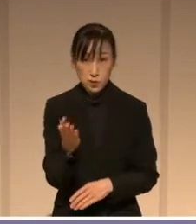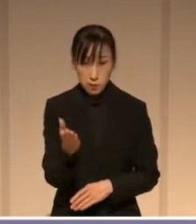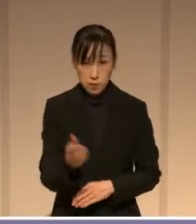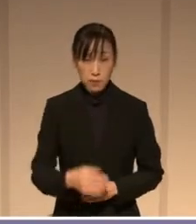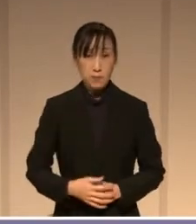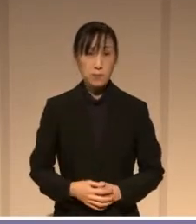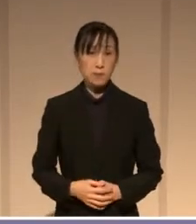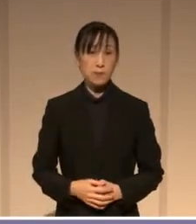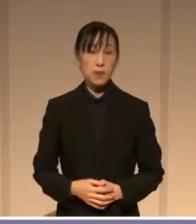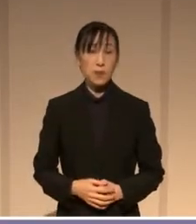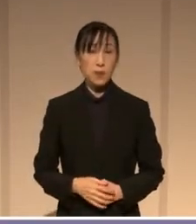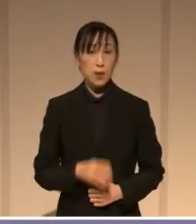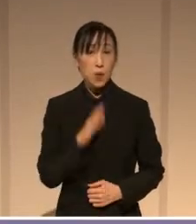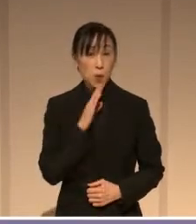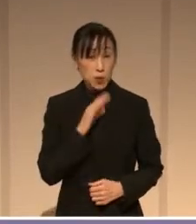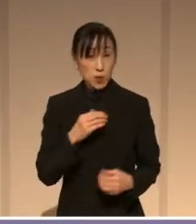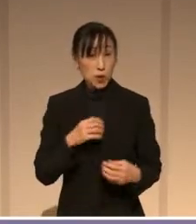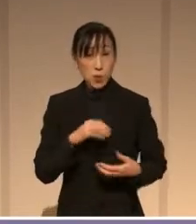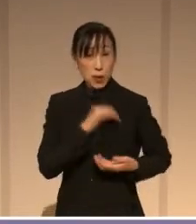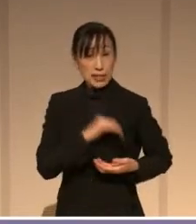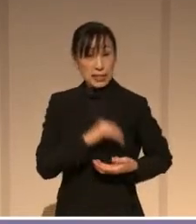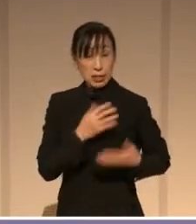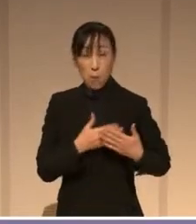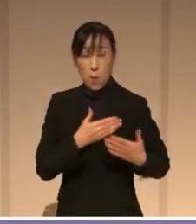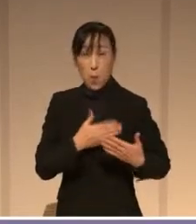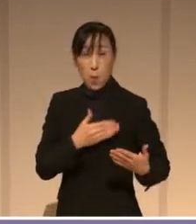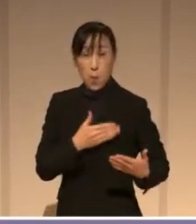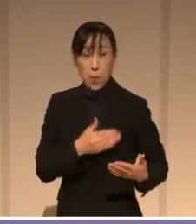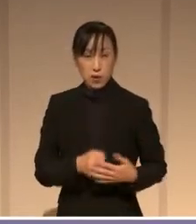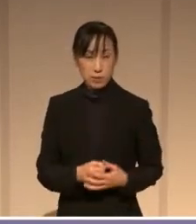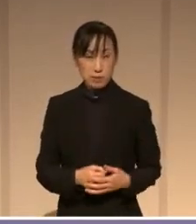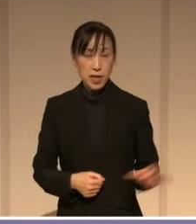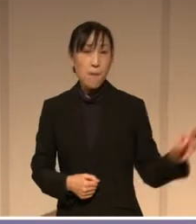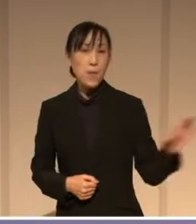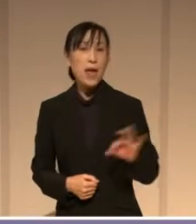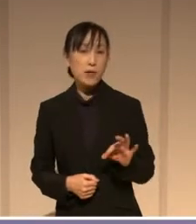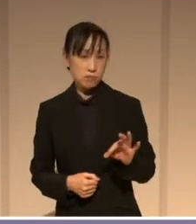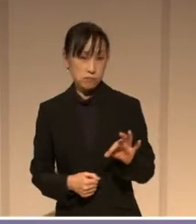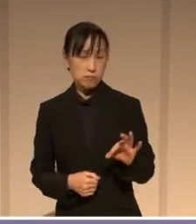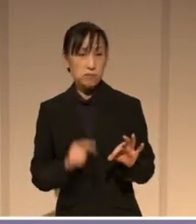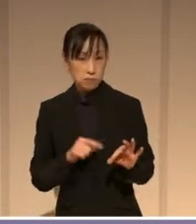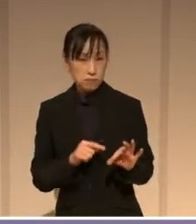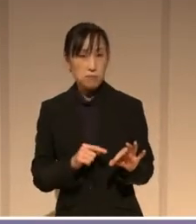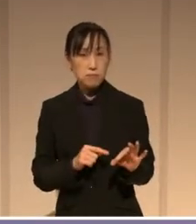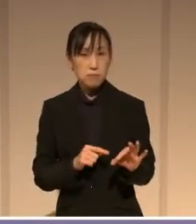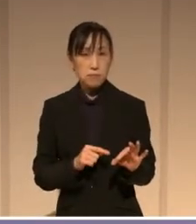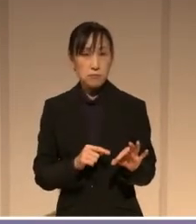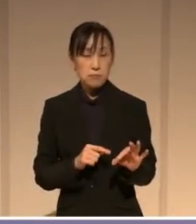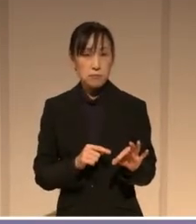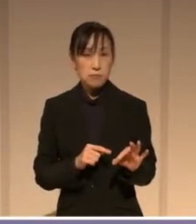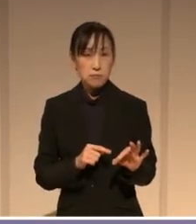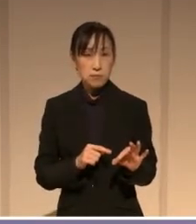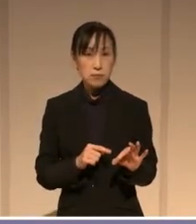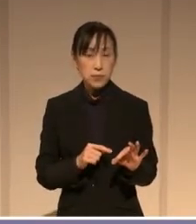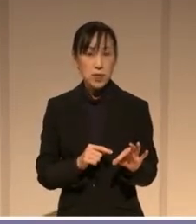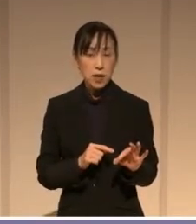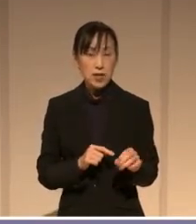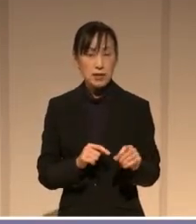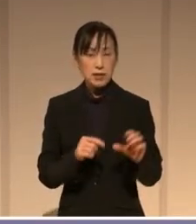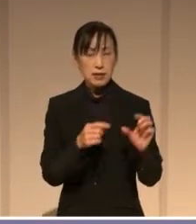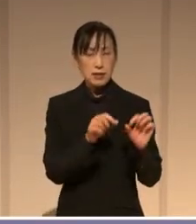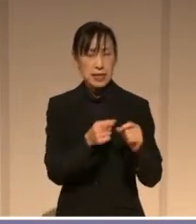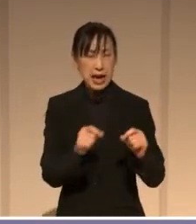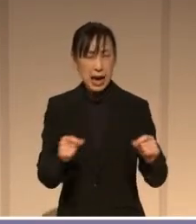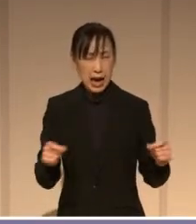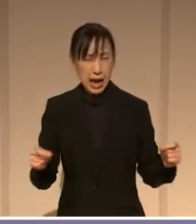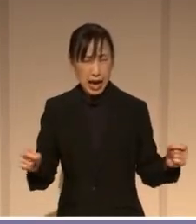フィルターも本当は心臓バクわけですメールだったんですけどそのすごく毎回長文でそれ